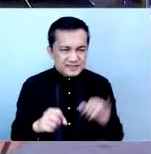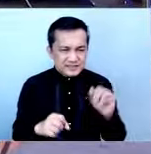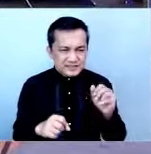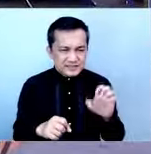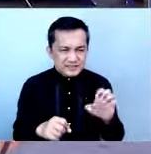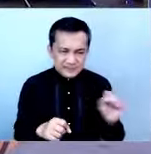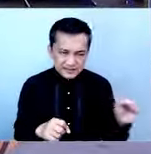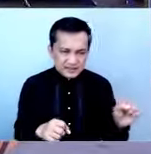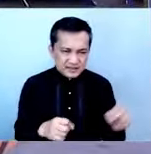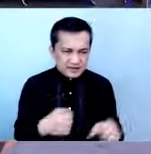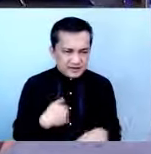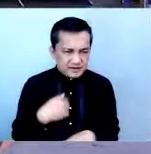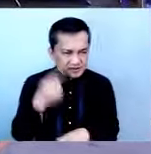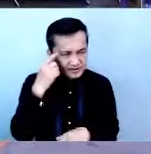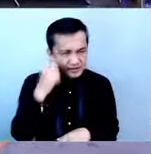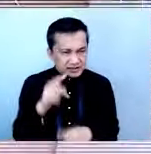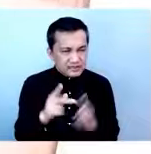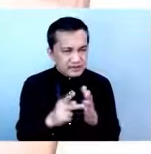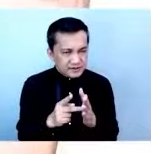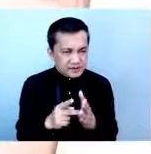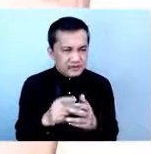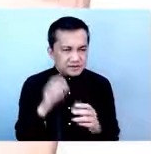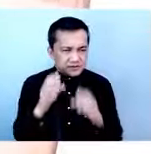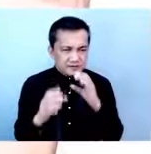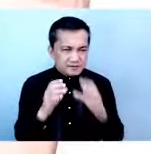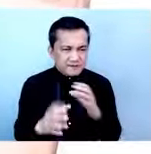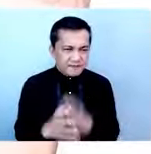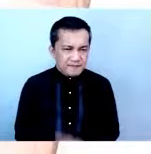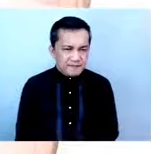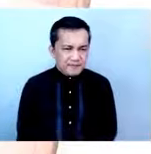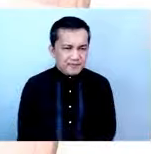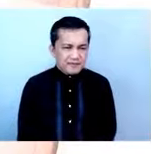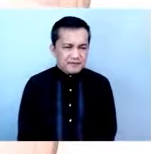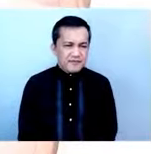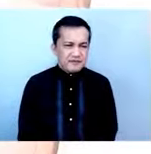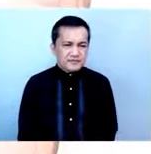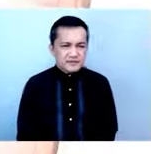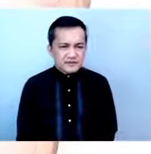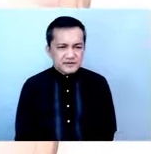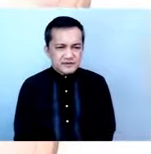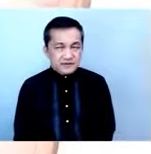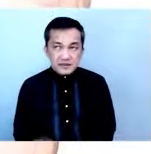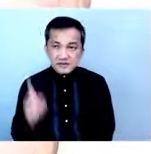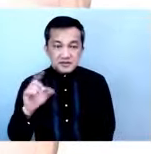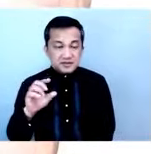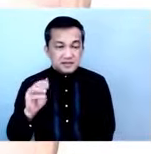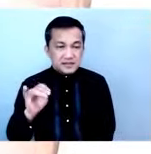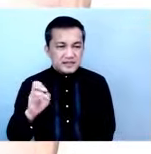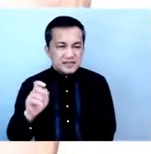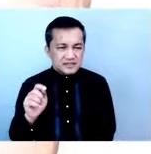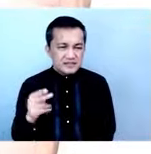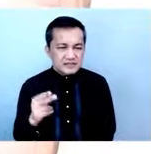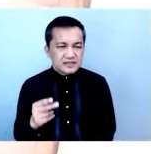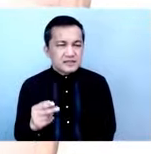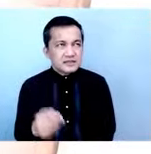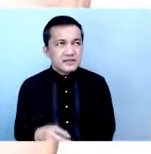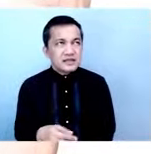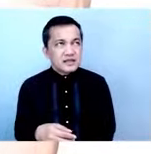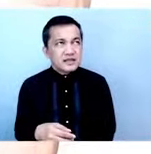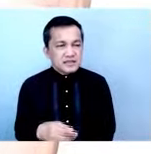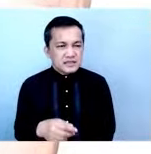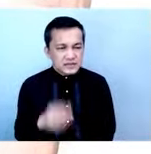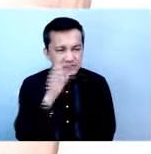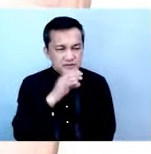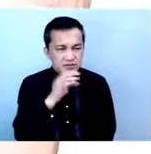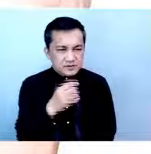I think ang key dyan is communication. Yes. Kasi itong sa case ni Margaret, diba? Baka iba naman kasi yung hinahanap talaga